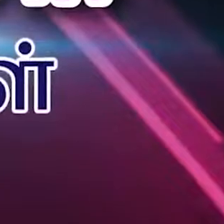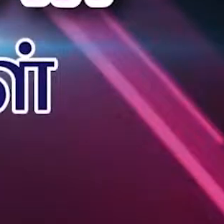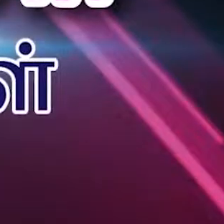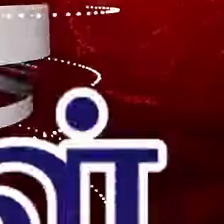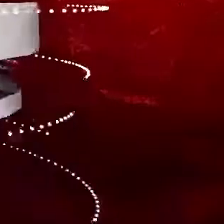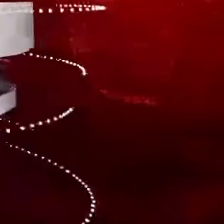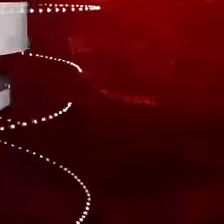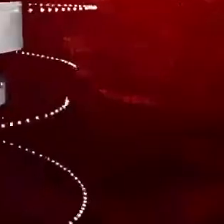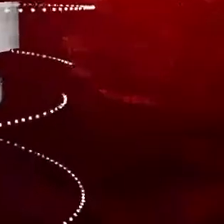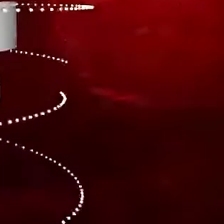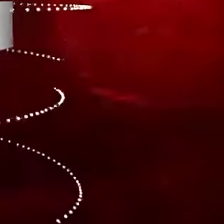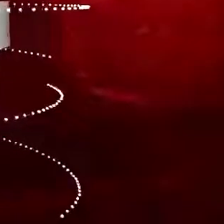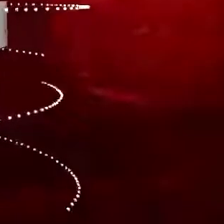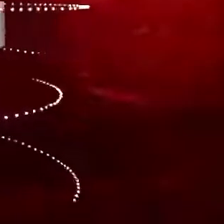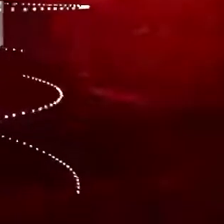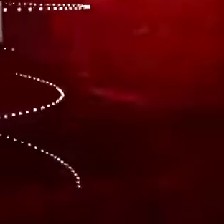MD லூசியஸ்.